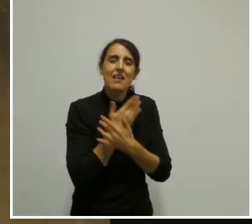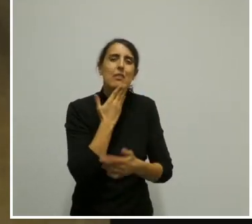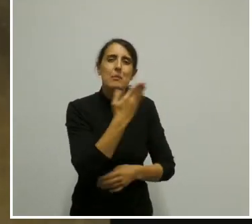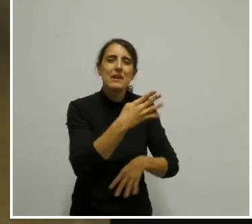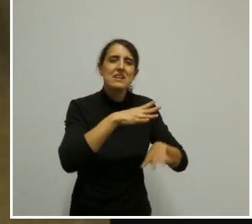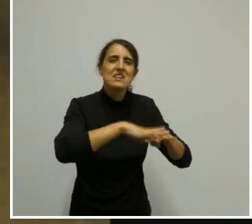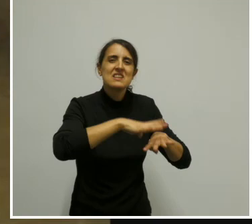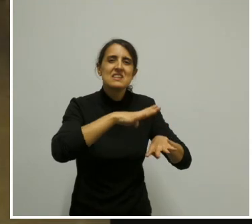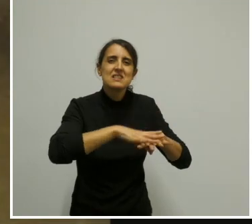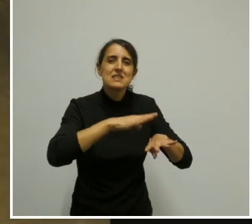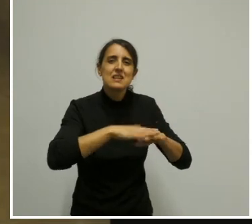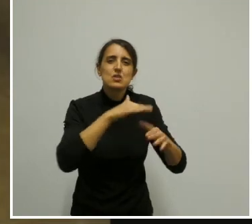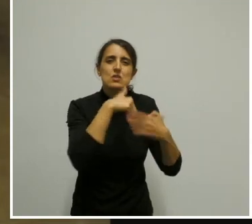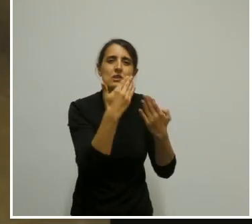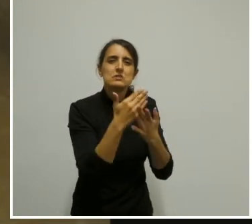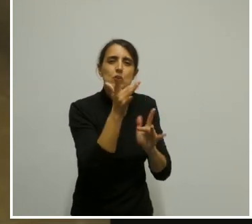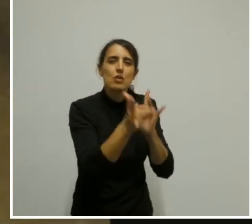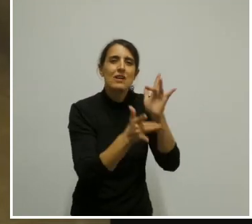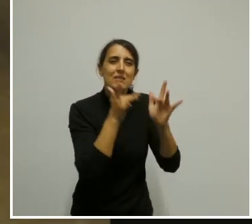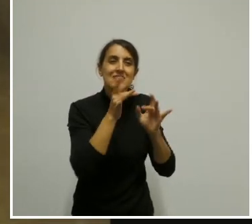de bressols a Sant Martí.